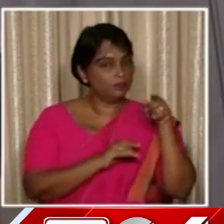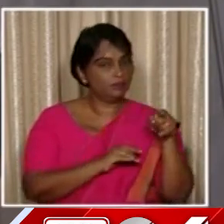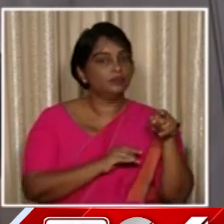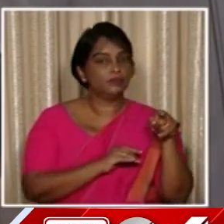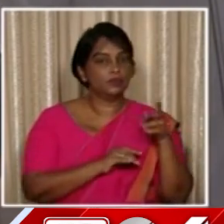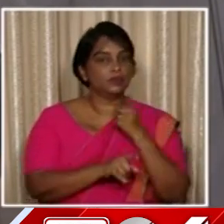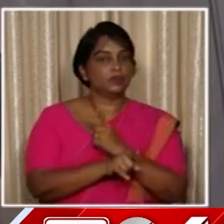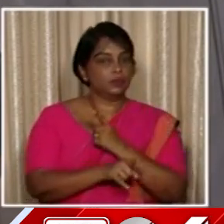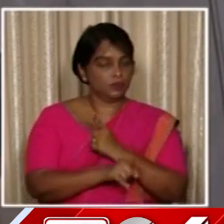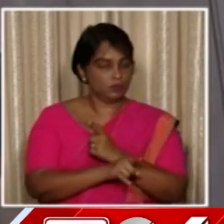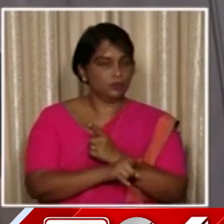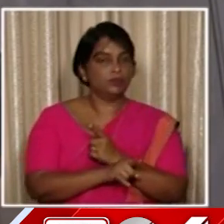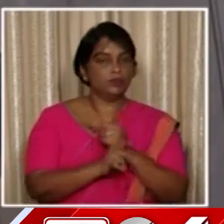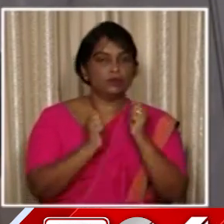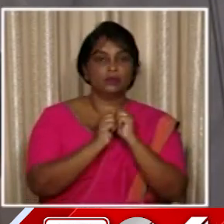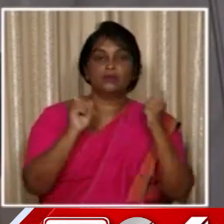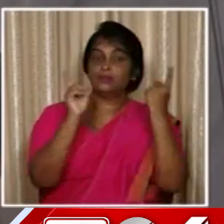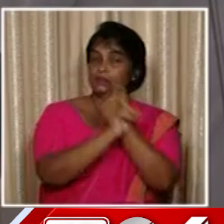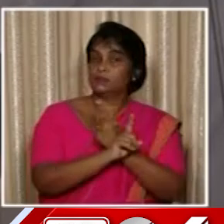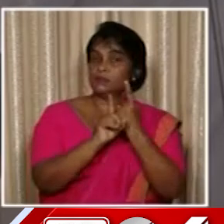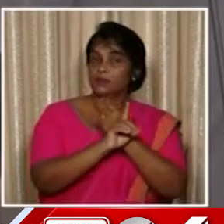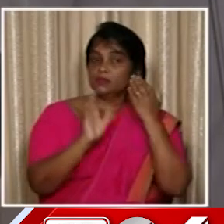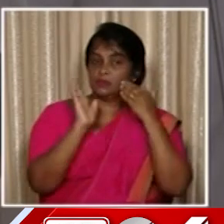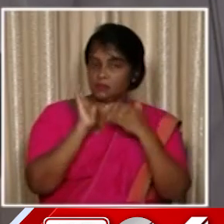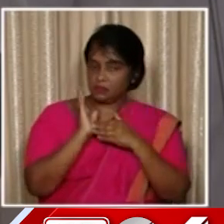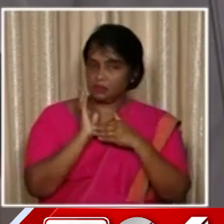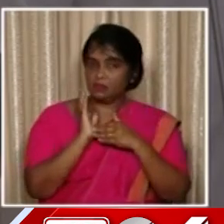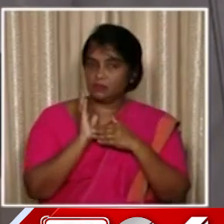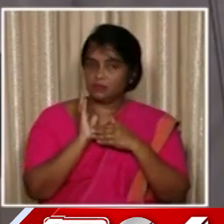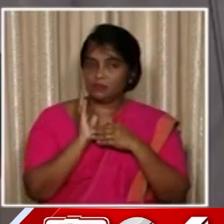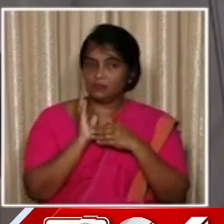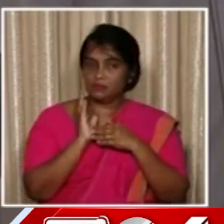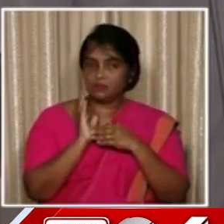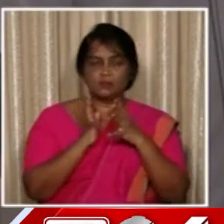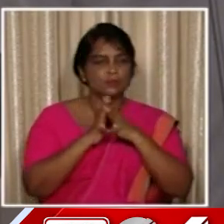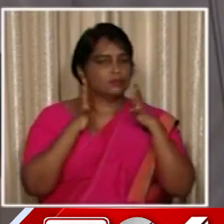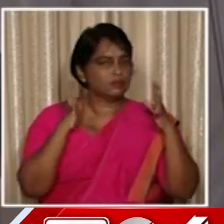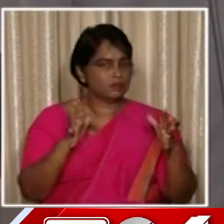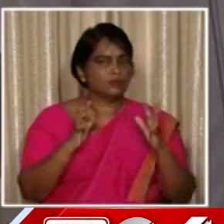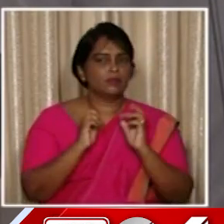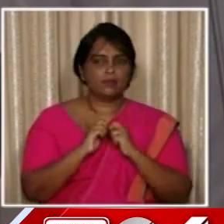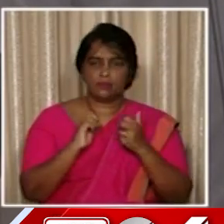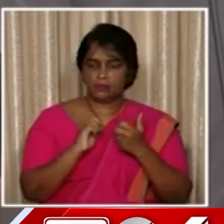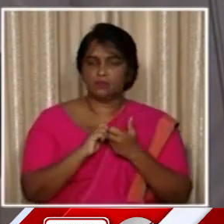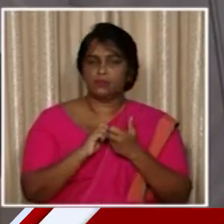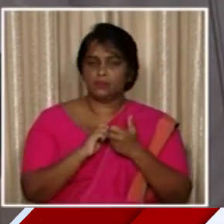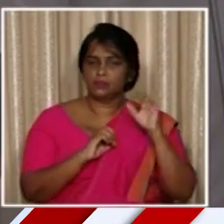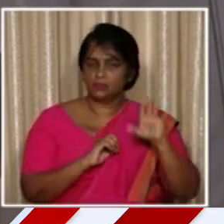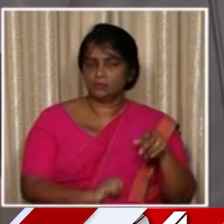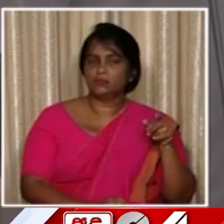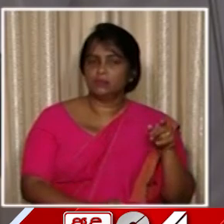ඉන්න ගුරුවරුන්ට ස්ථාන මාරු වීම පිළිබඳව මේ ලොකු ගැටලුවක් තියෙනවා